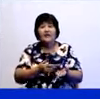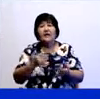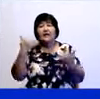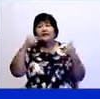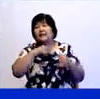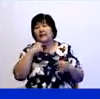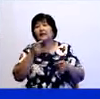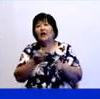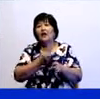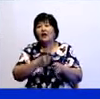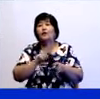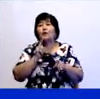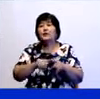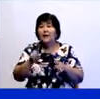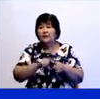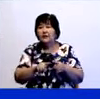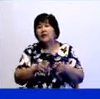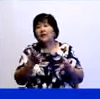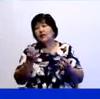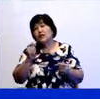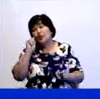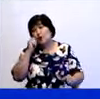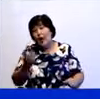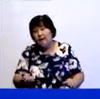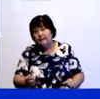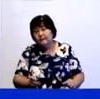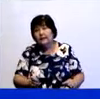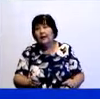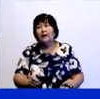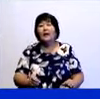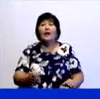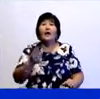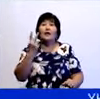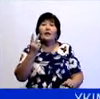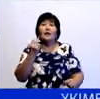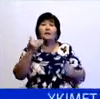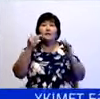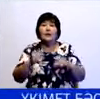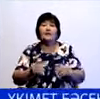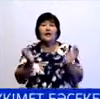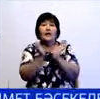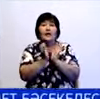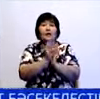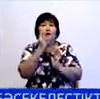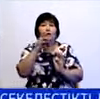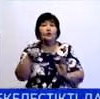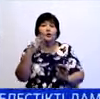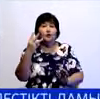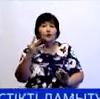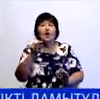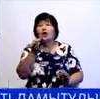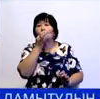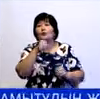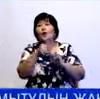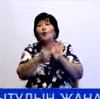еті, картоп, сәбіз және жуа. İki önümde bağı tümendedi 40 kavat 3'te 3 payıza, jumurta